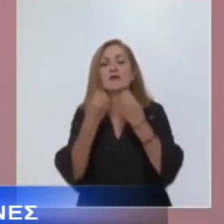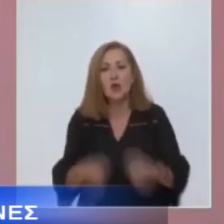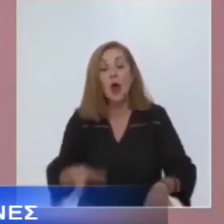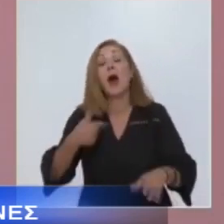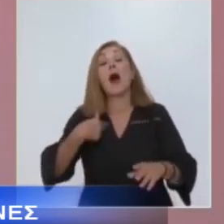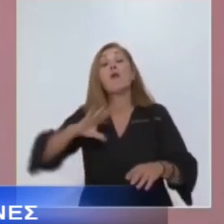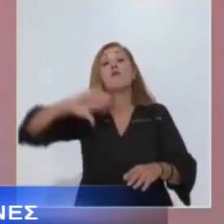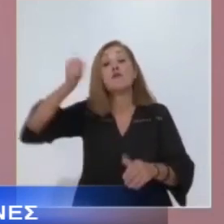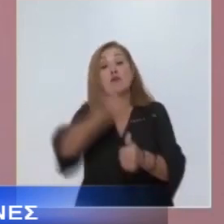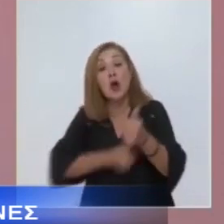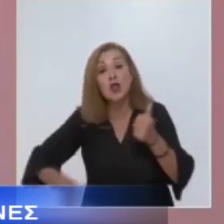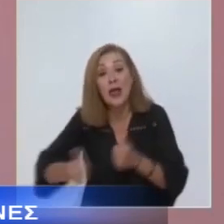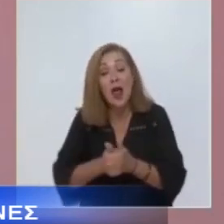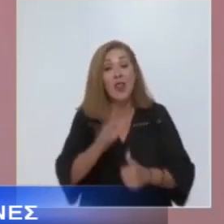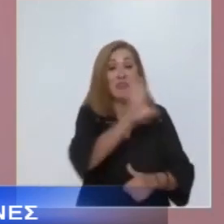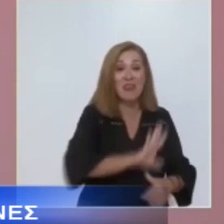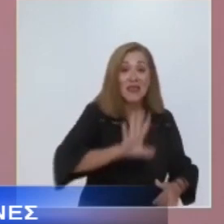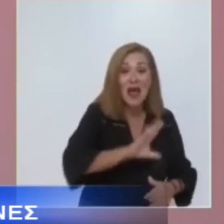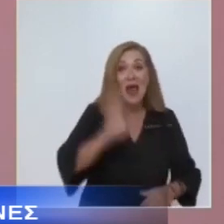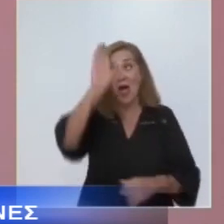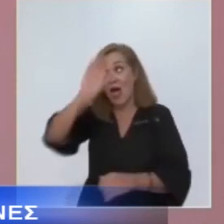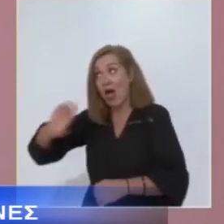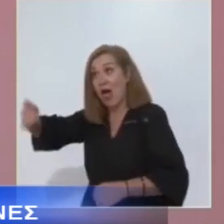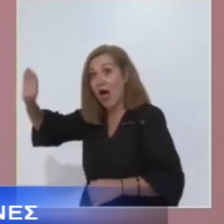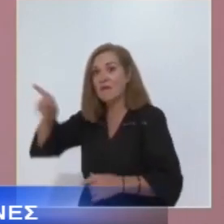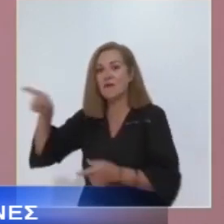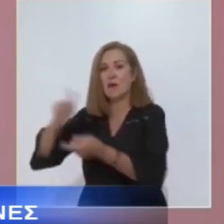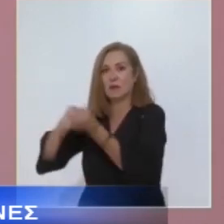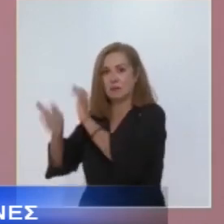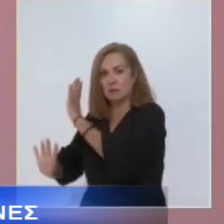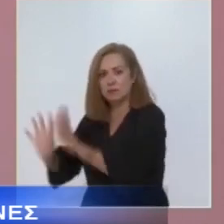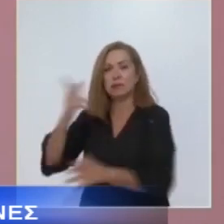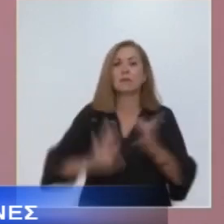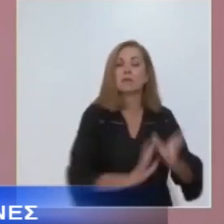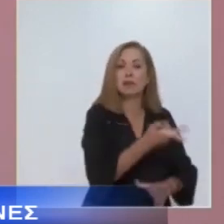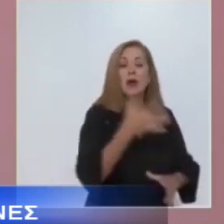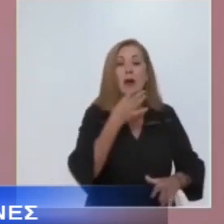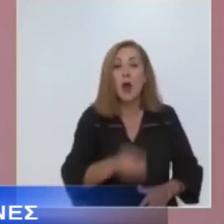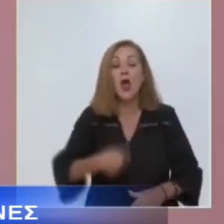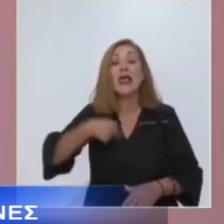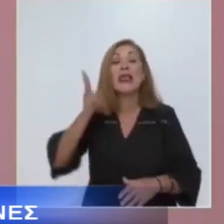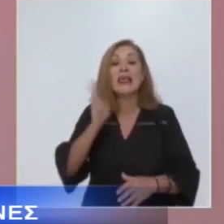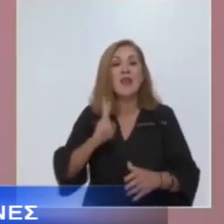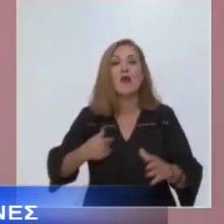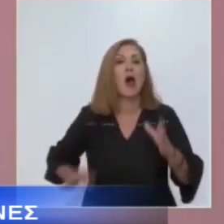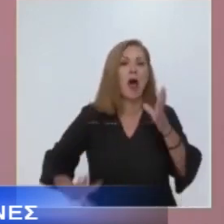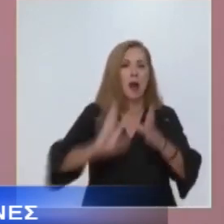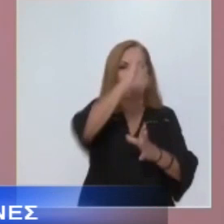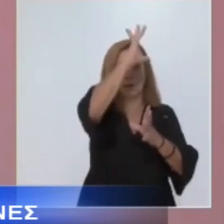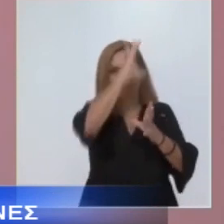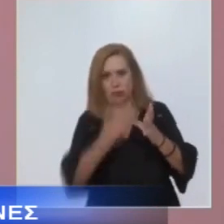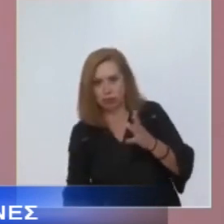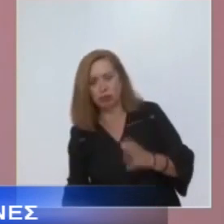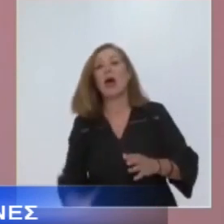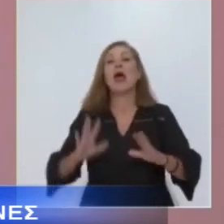Θεσσαλία και στον Εύρο. Γιατί αυτό είναι ένα σημαντικό εθνικό ζήτημα. Γιατί υπάρχει ο κίνδυνος της αποανάπτυξης αλλά και της